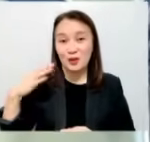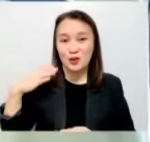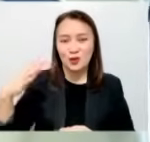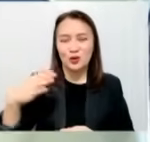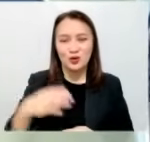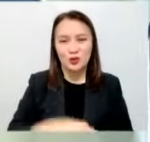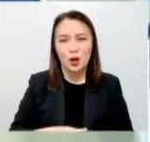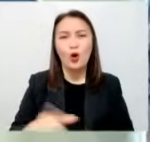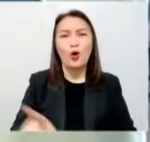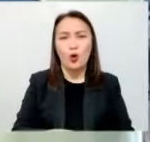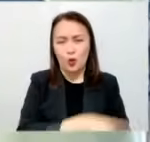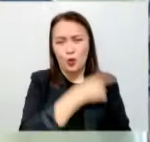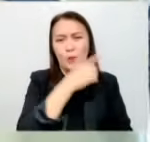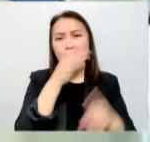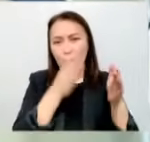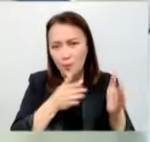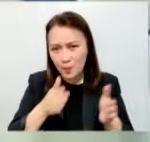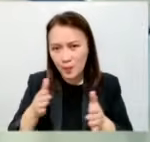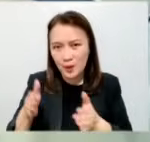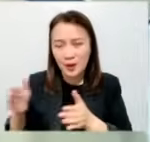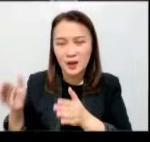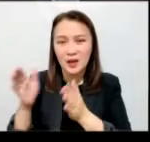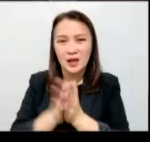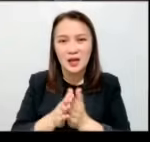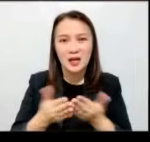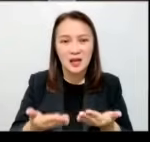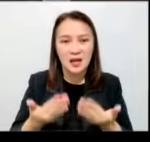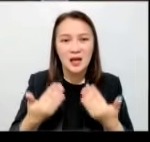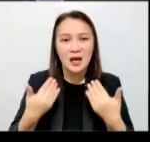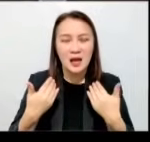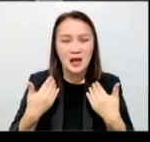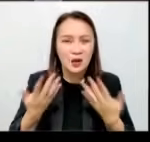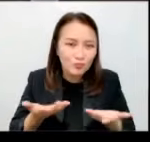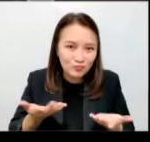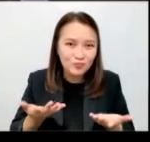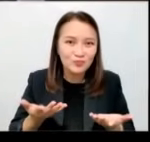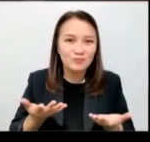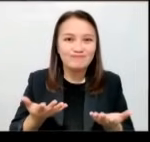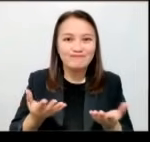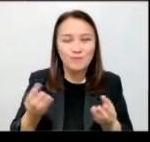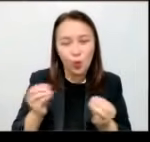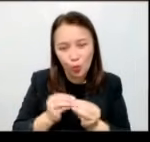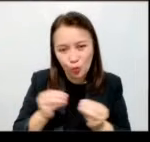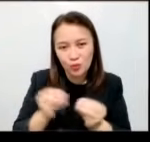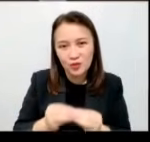longer preparation lang daw ang kakailanganin ng current lineup kung saan mas malaki daw ang